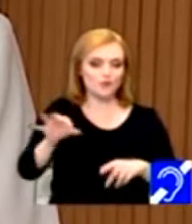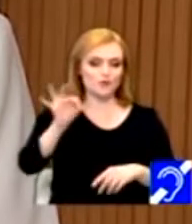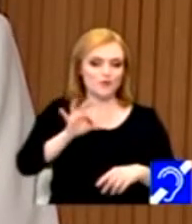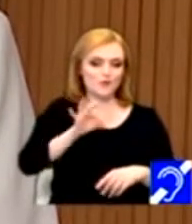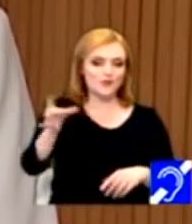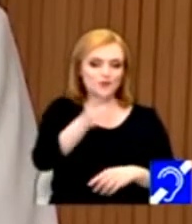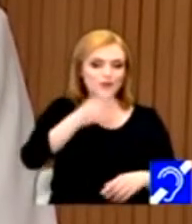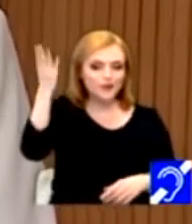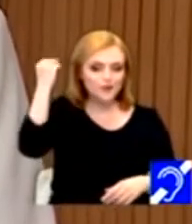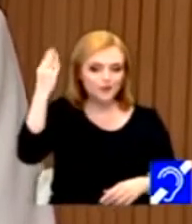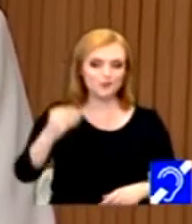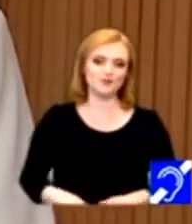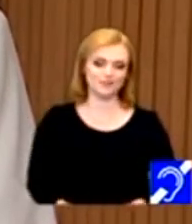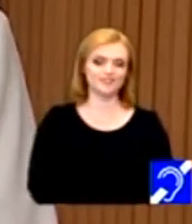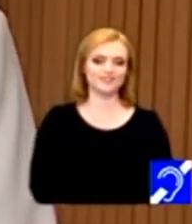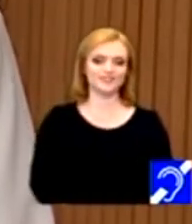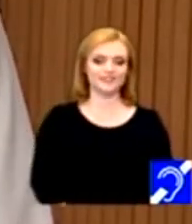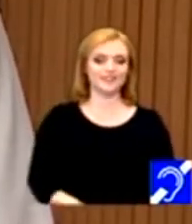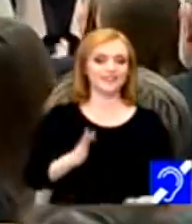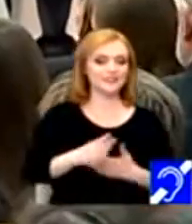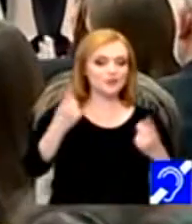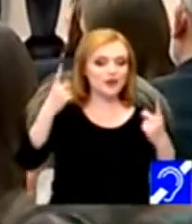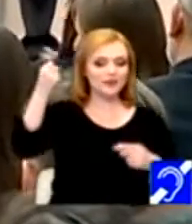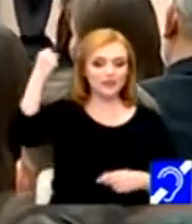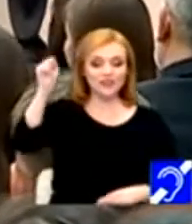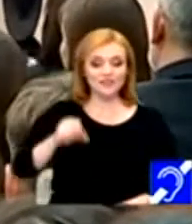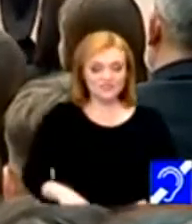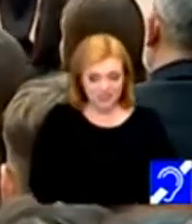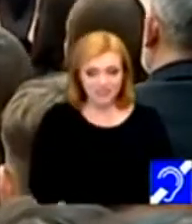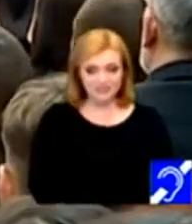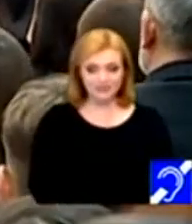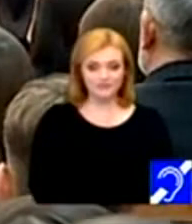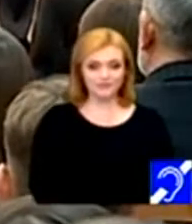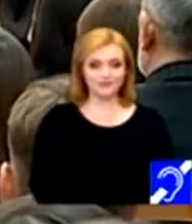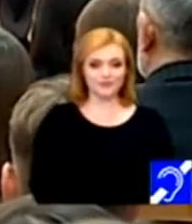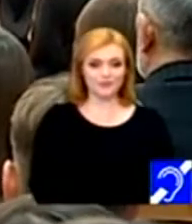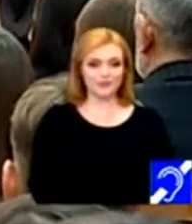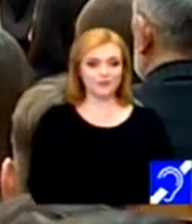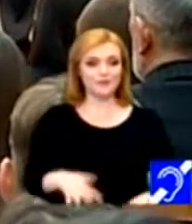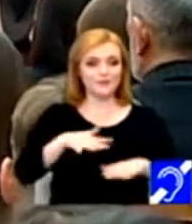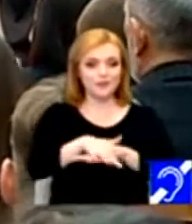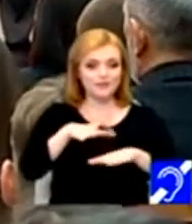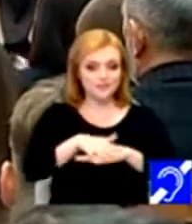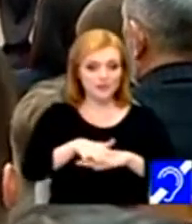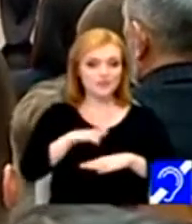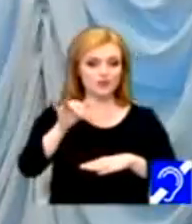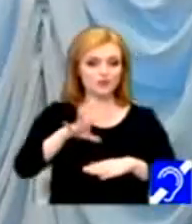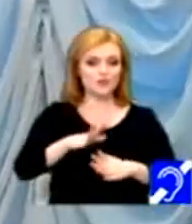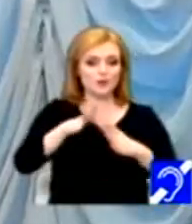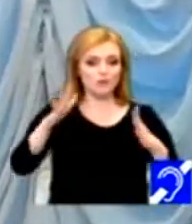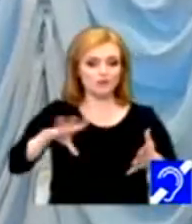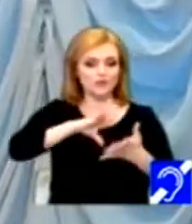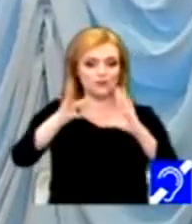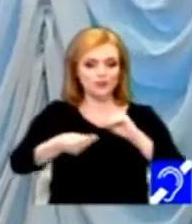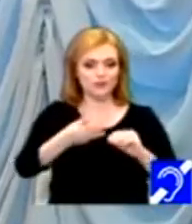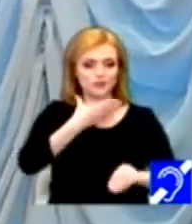o victorie extraordinară. Matematica este obiectul care a adus cele mai multe rezultate frumoase.